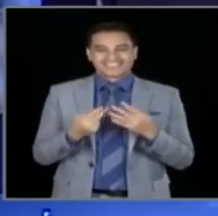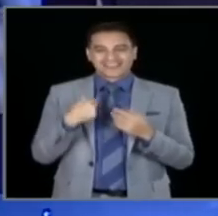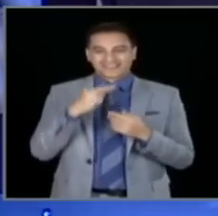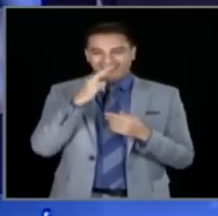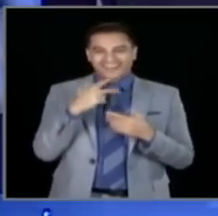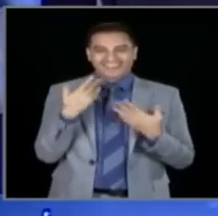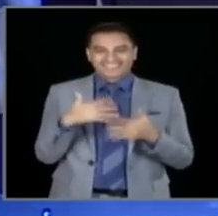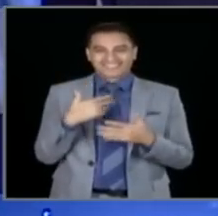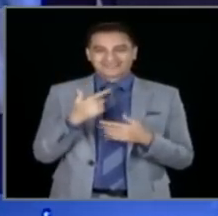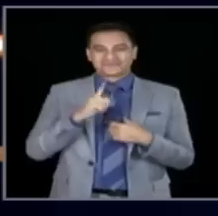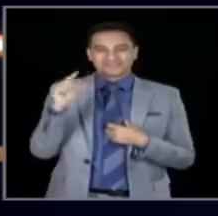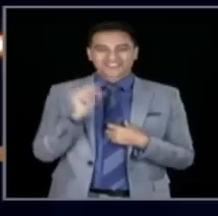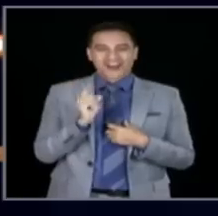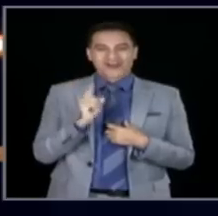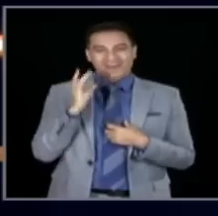اقول لك كده، مش هروح البيت.